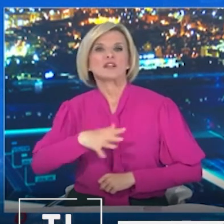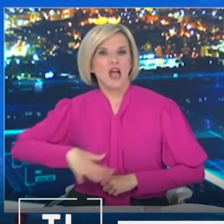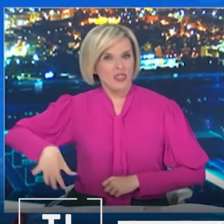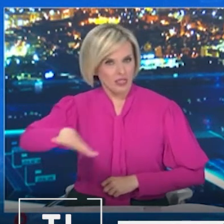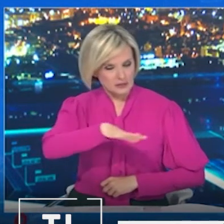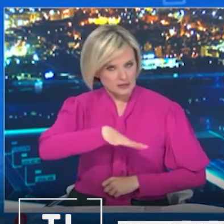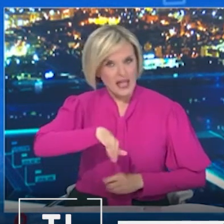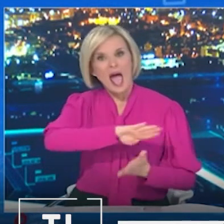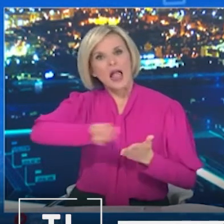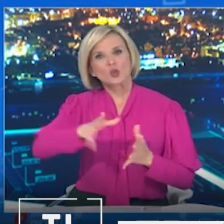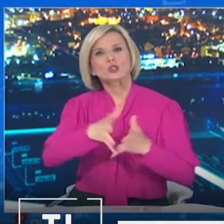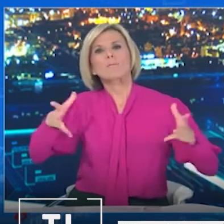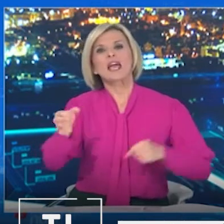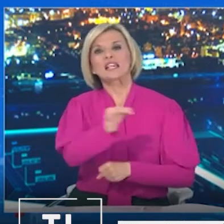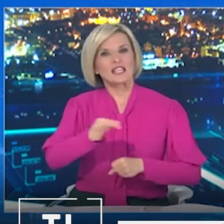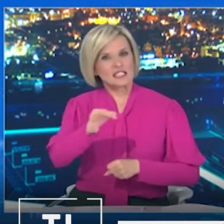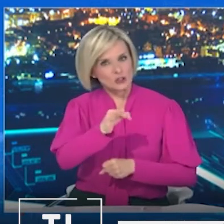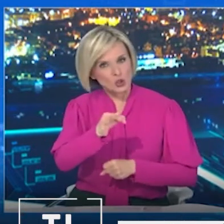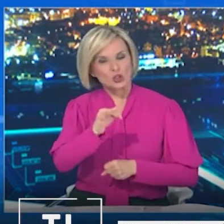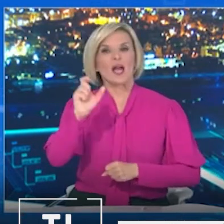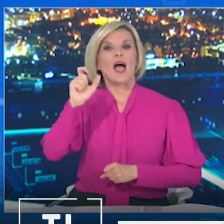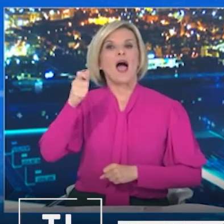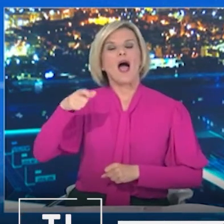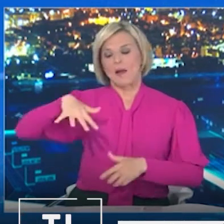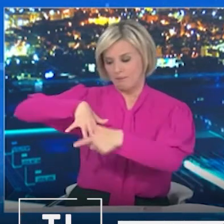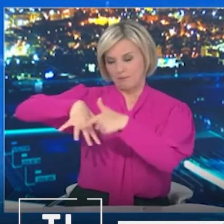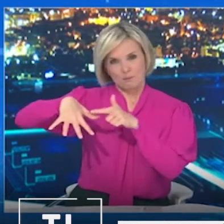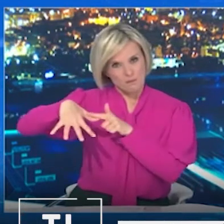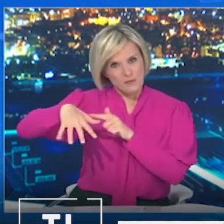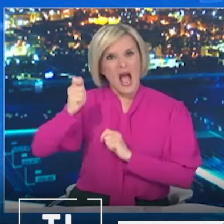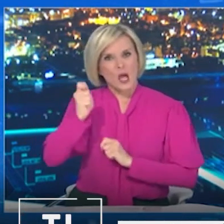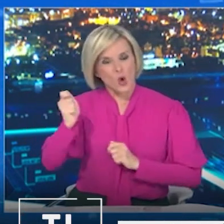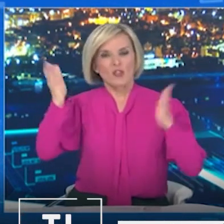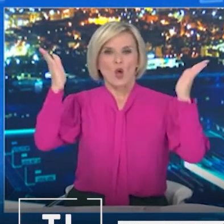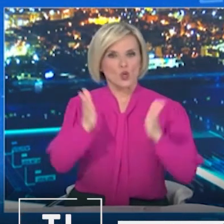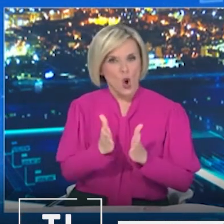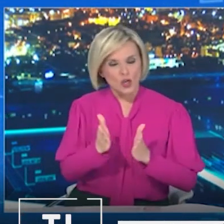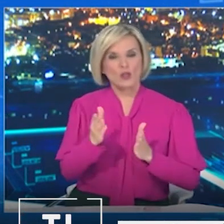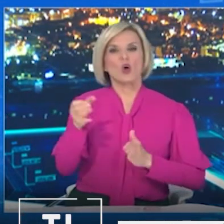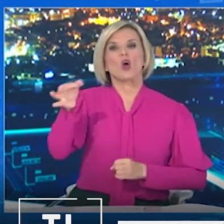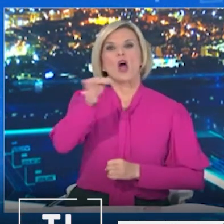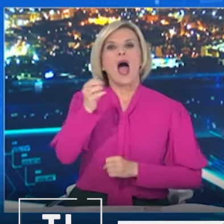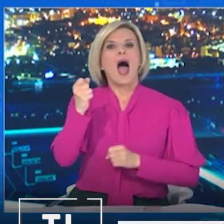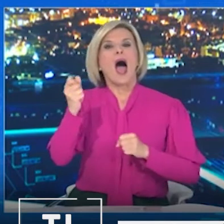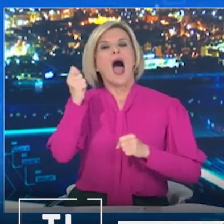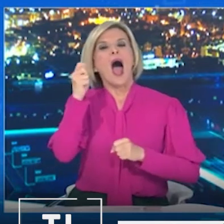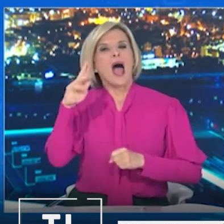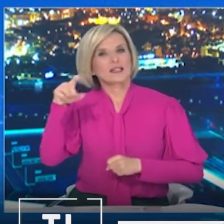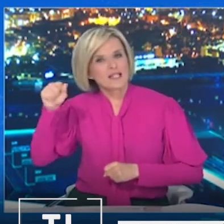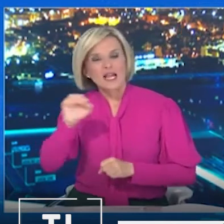Μεγανήσι, Φθιώτιδας, Αργολίδας, Κορινθίας, Θεσπρωτίας, Άρτας,